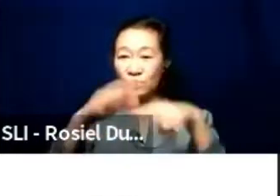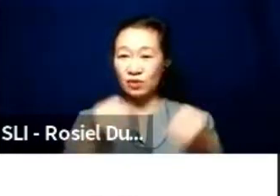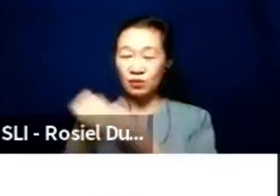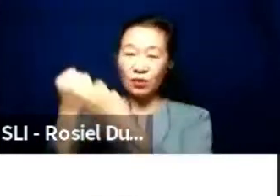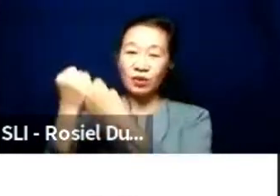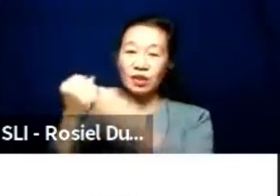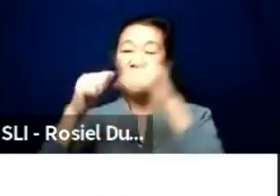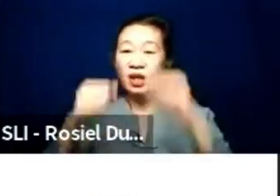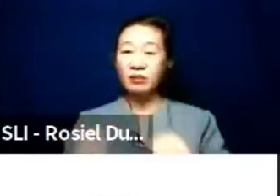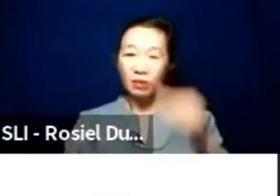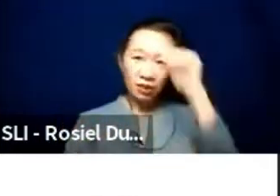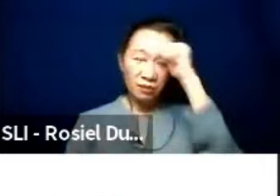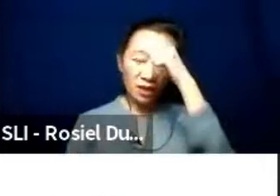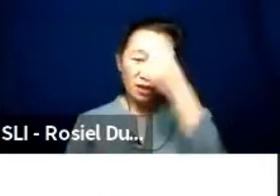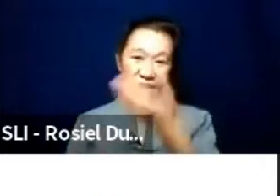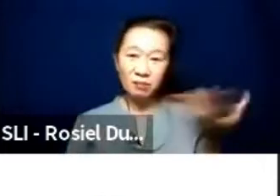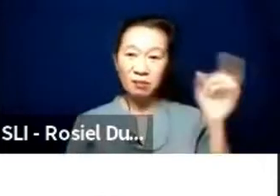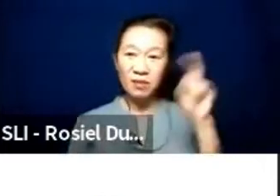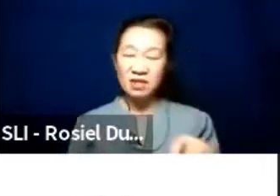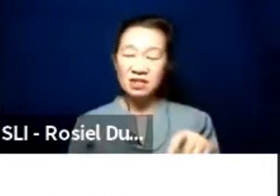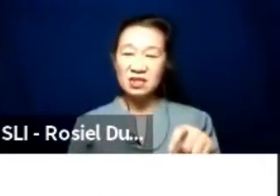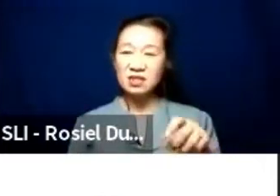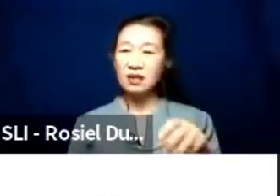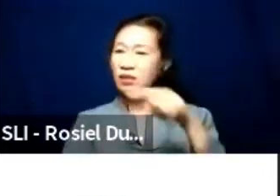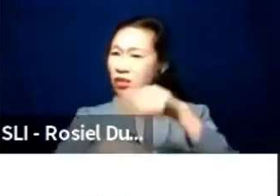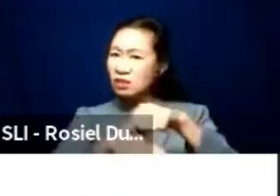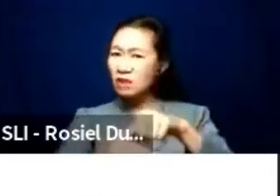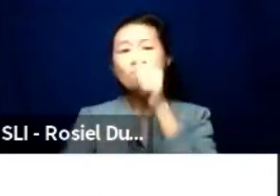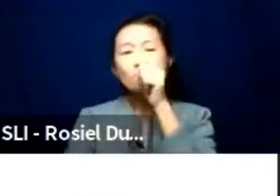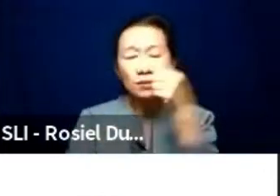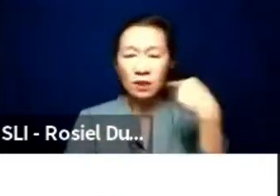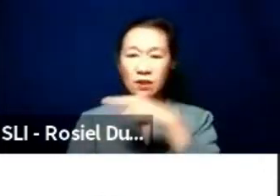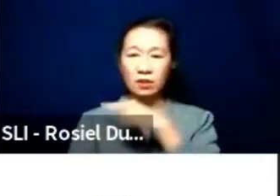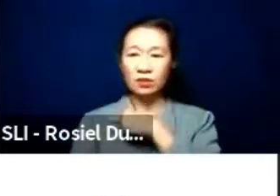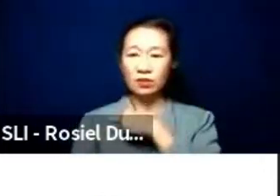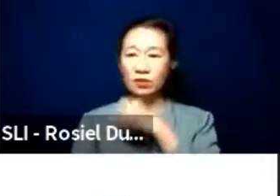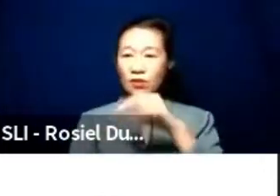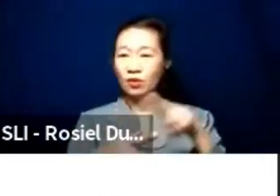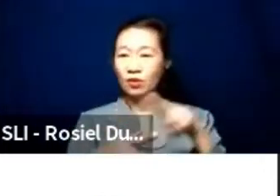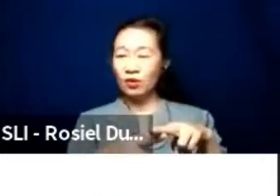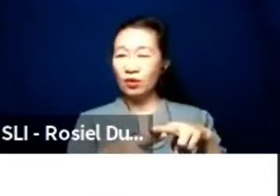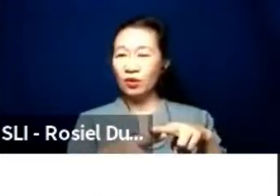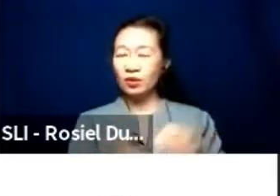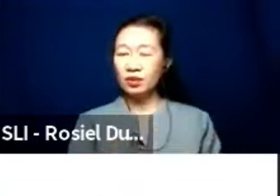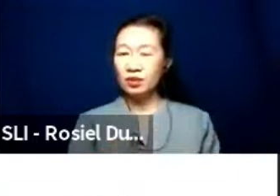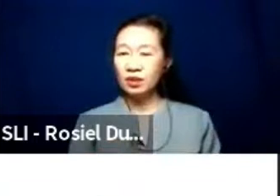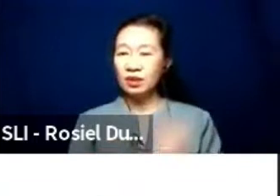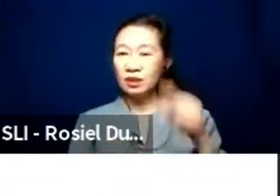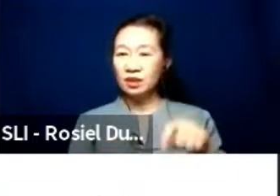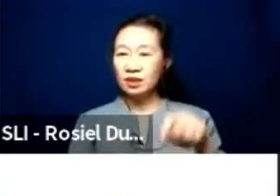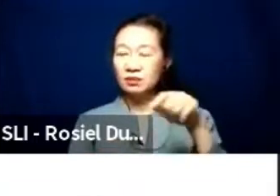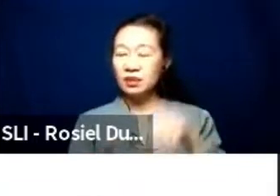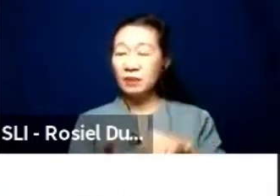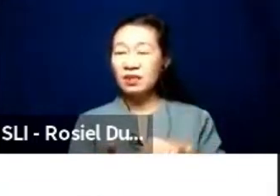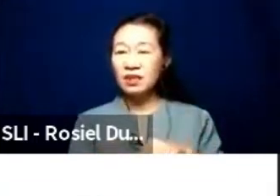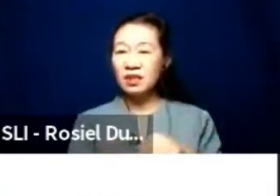na makakapag-remind sa kanya na dapat pag ganitong oras, tahimik lang tayo. Or dapat ganito lang